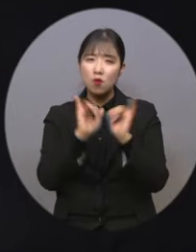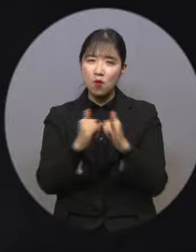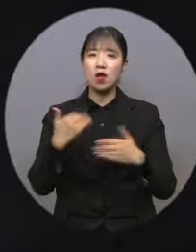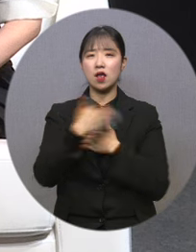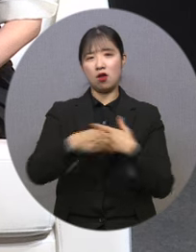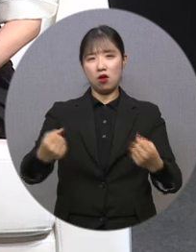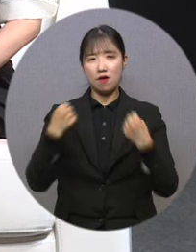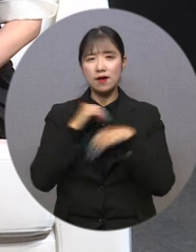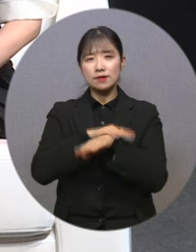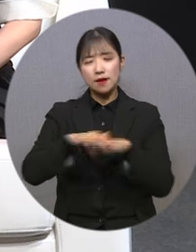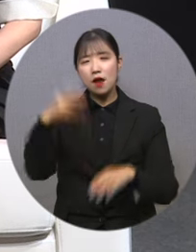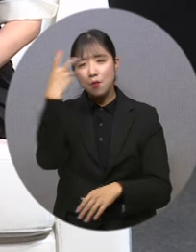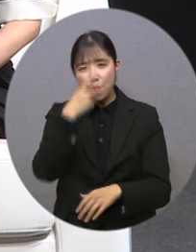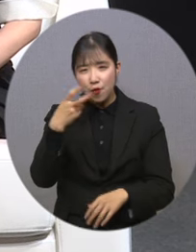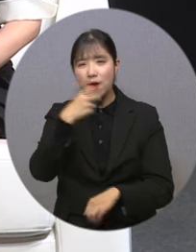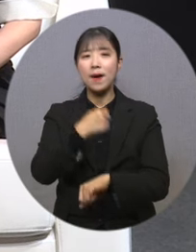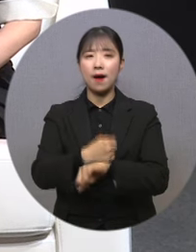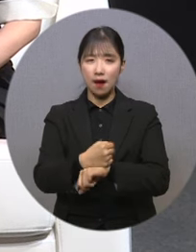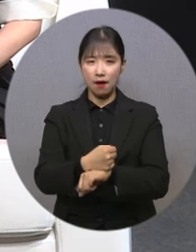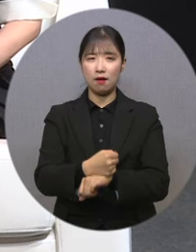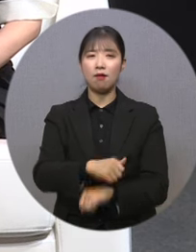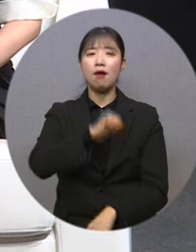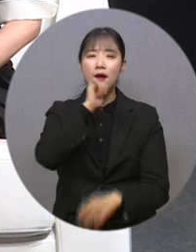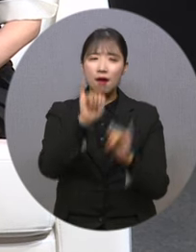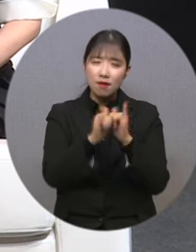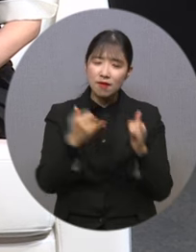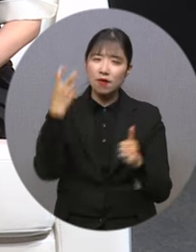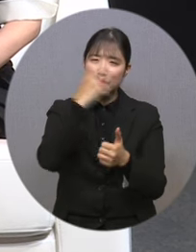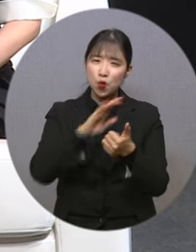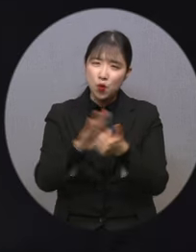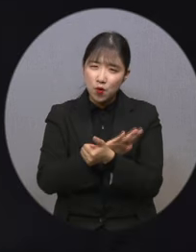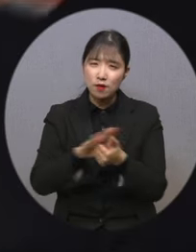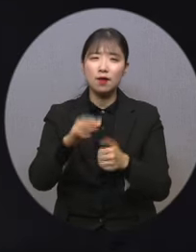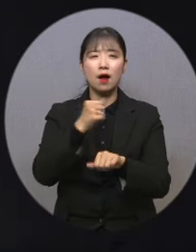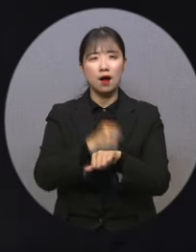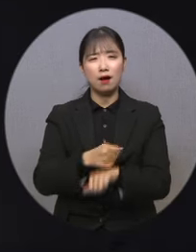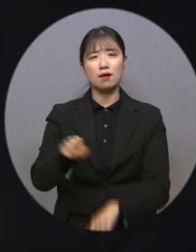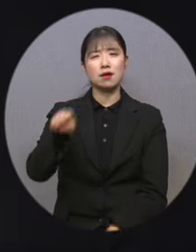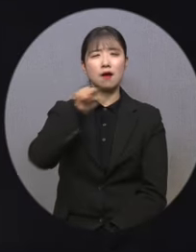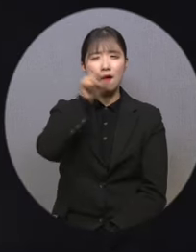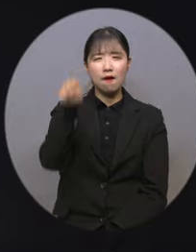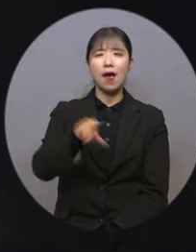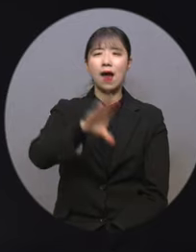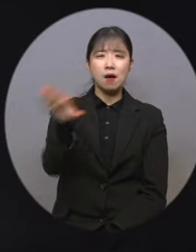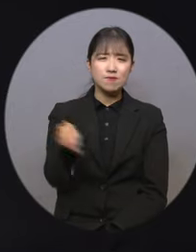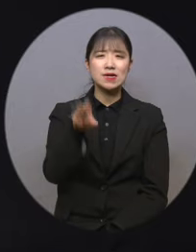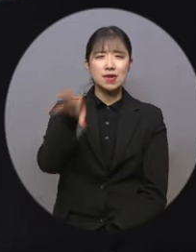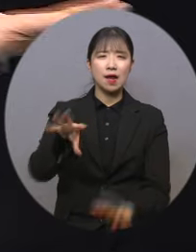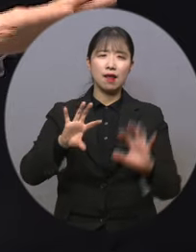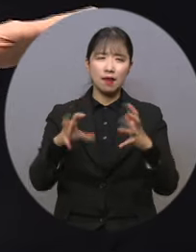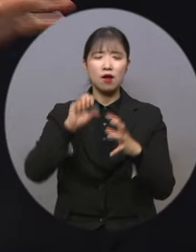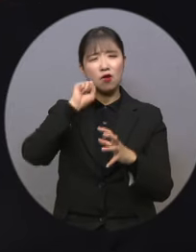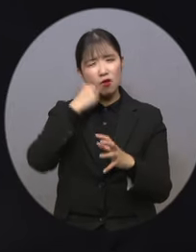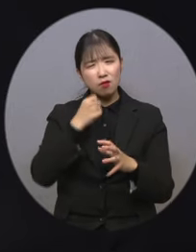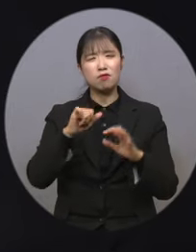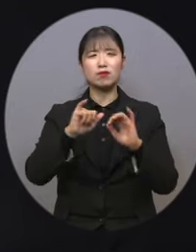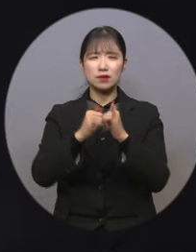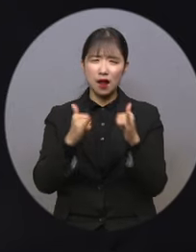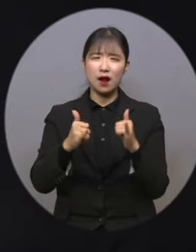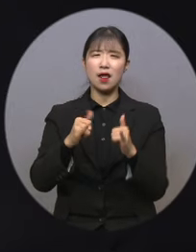보살피고 이럴 때 가난한 자들을 보살피면서 저 아프리카 같은데 그 어렵게 사는 사람들 비위생적인